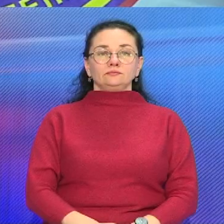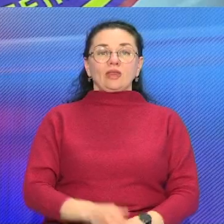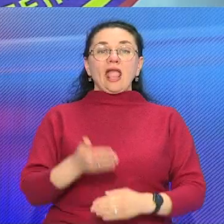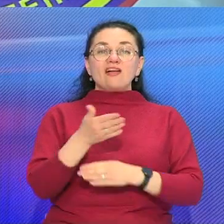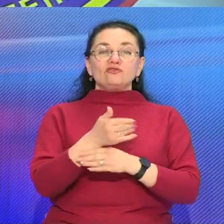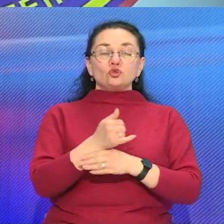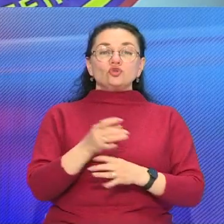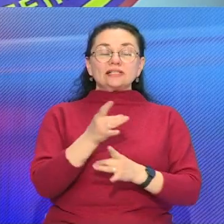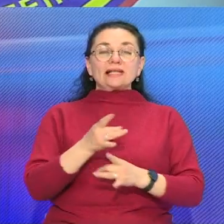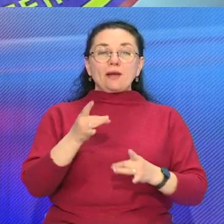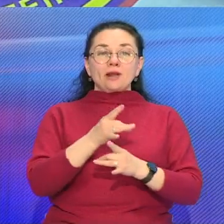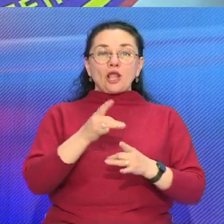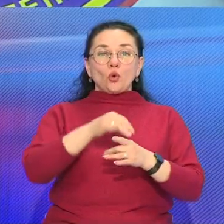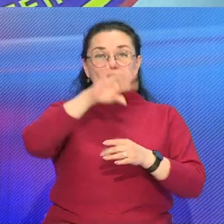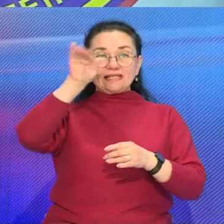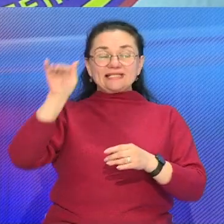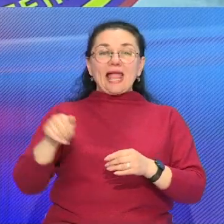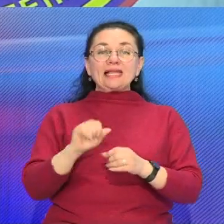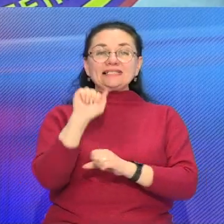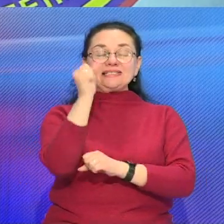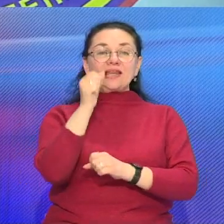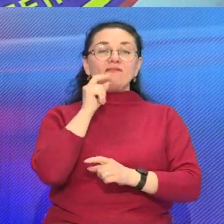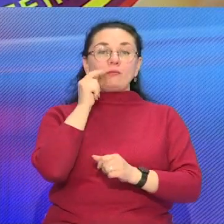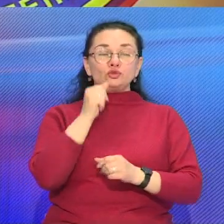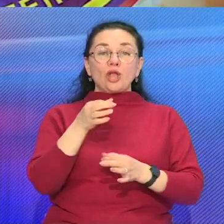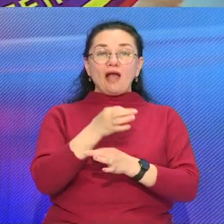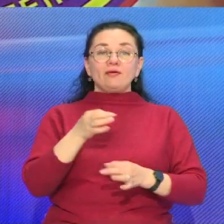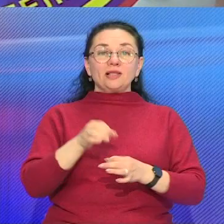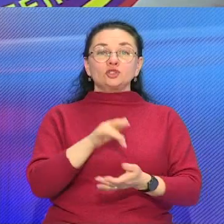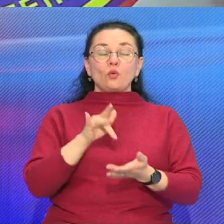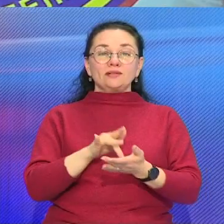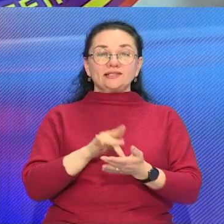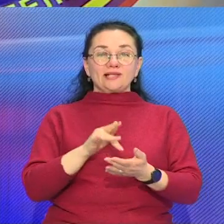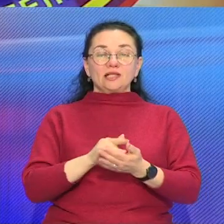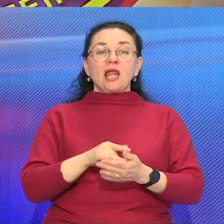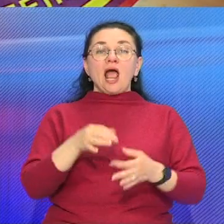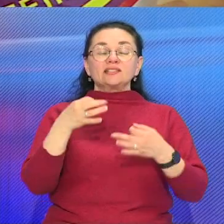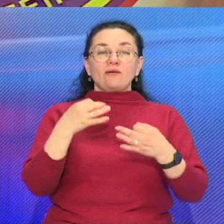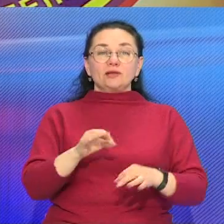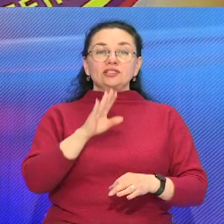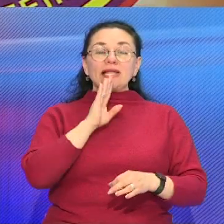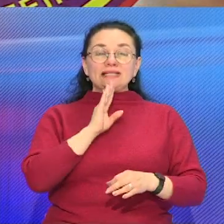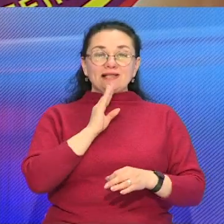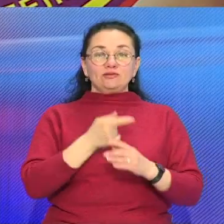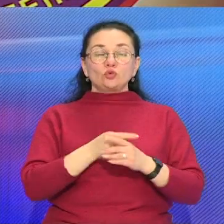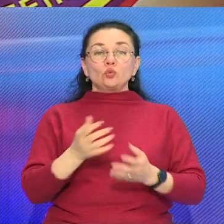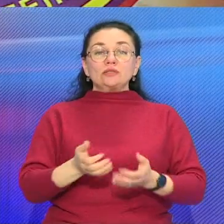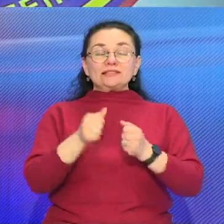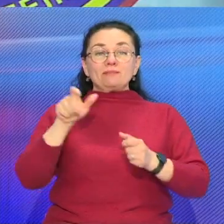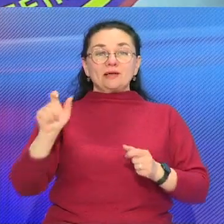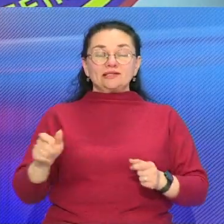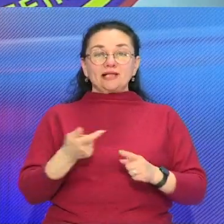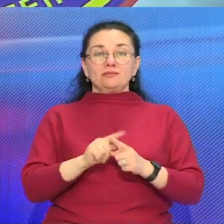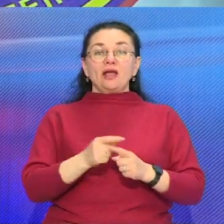У Шушинском районе сняли здорового мужчину, а у областном центре вызволяли с пастки девчонку. Врятувальникам приема не